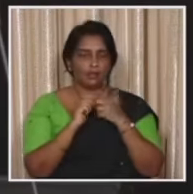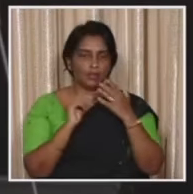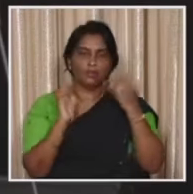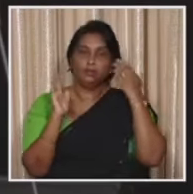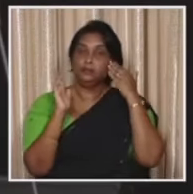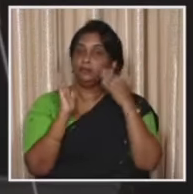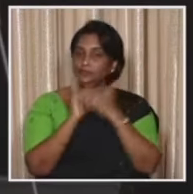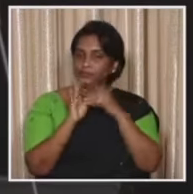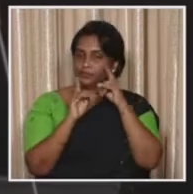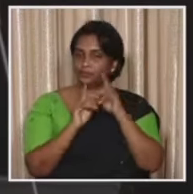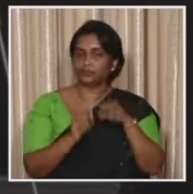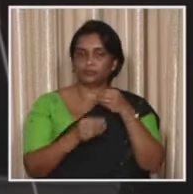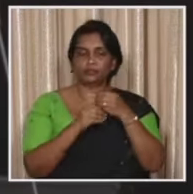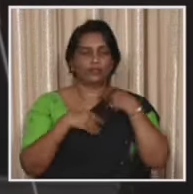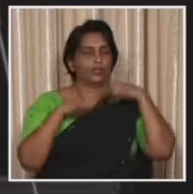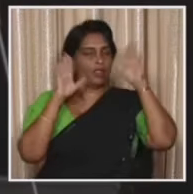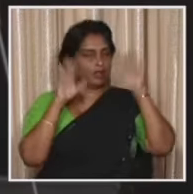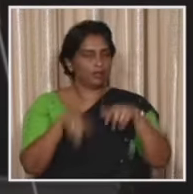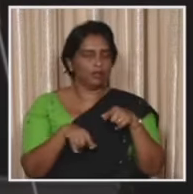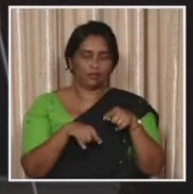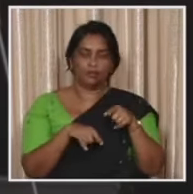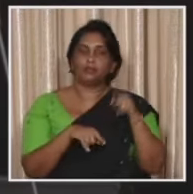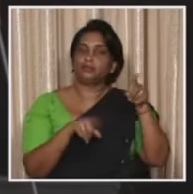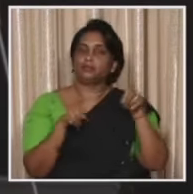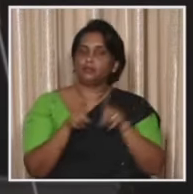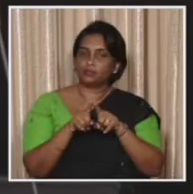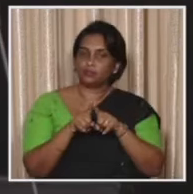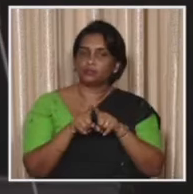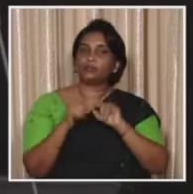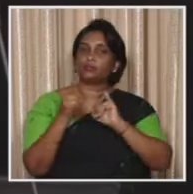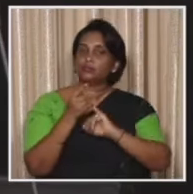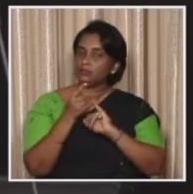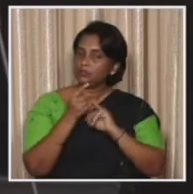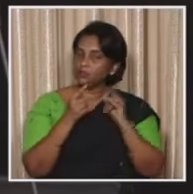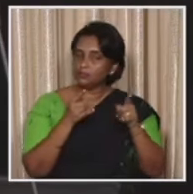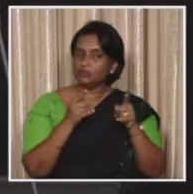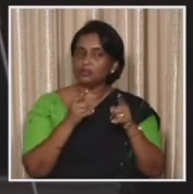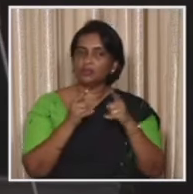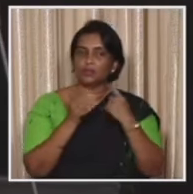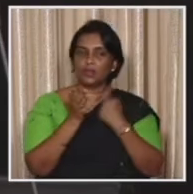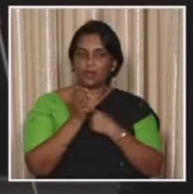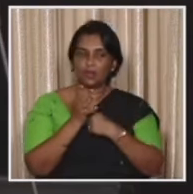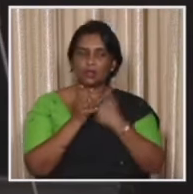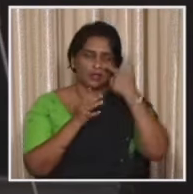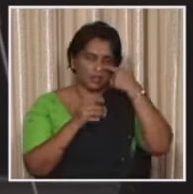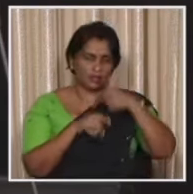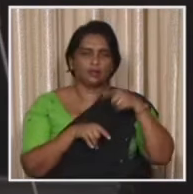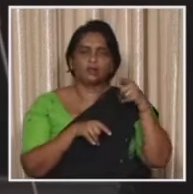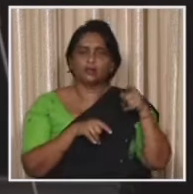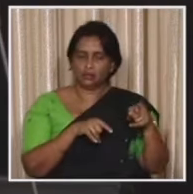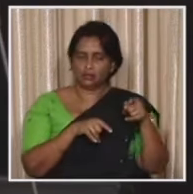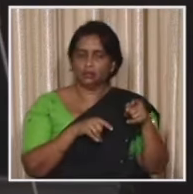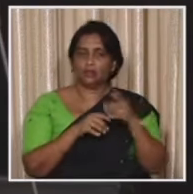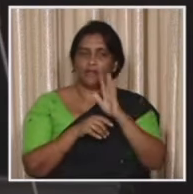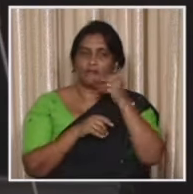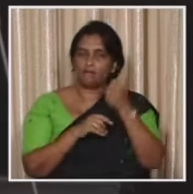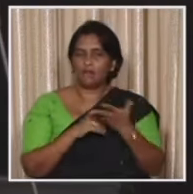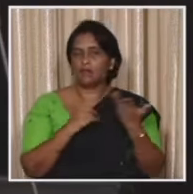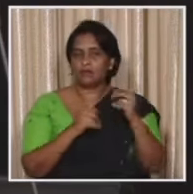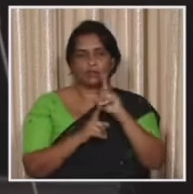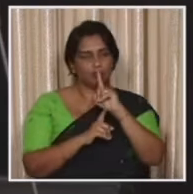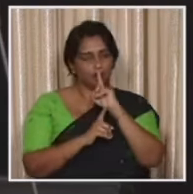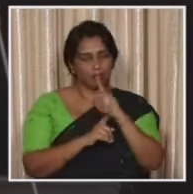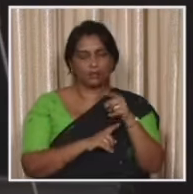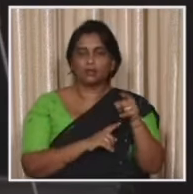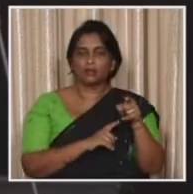මතය උඩ තමයි මේ ආයෝජන අපිට ඇවිල්ලා තියෙන්නේ. ඒ අනුව තමයි සිනෝපෙක් ආවේ. ඒ තමයි RM පාක්ස් කියන ෂෙල් එක. ඔය කිව්වට ඒවා වටින්නේ නැහැ කියලා මෙතුමාලා